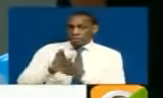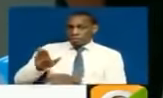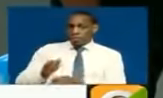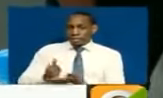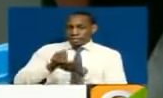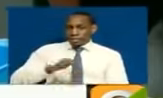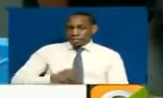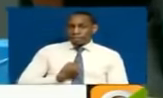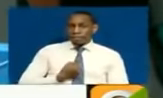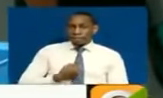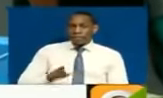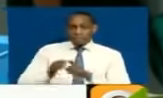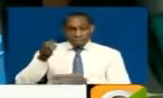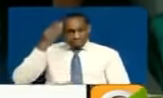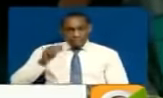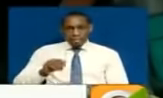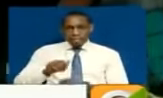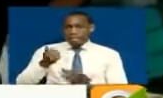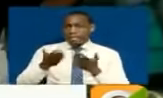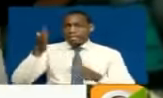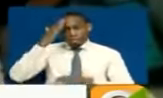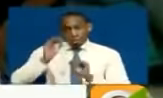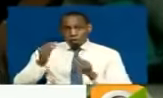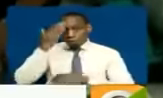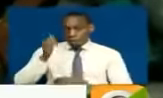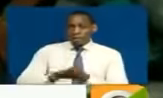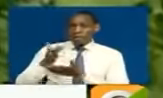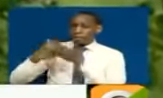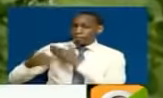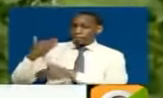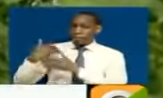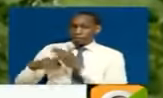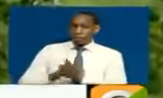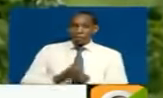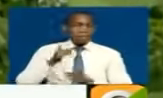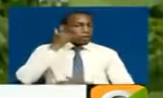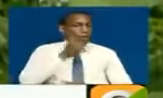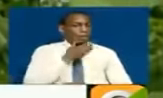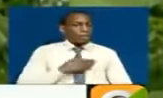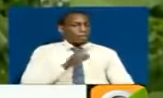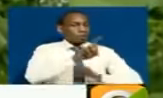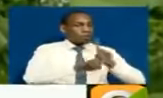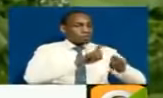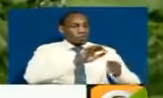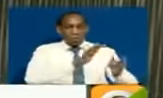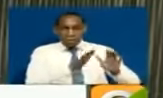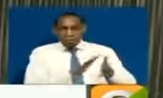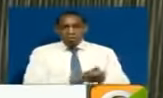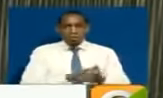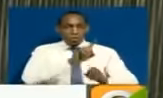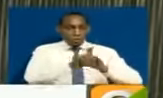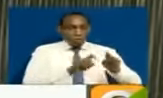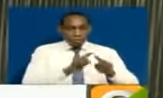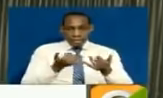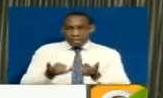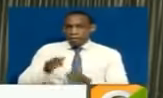mimi mwenyewe kuelewa hata vitu zingine zenye sielewi. Because before nilikuwa sana sana napigia babangu kumuliza